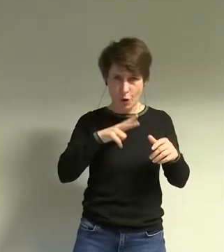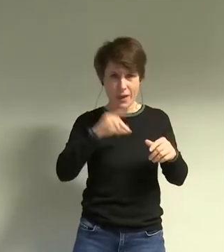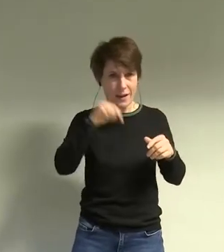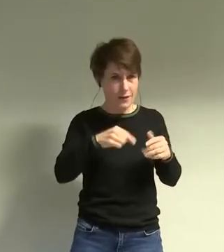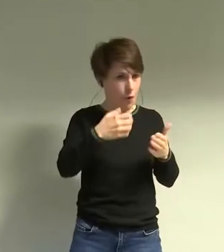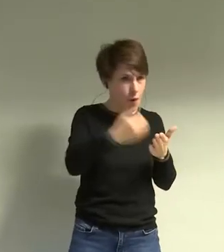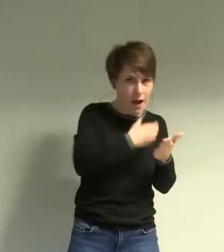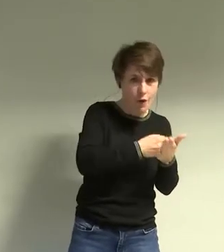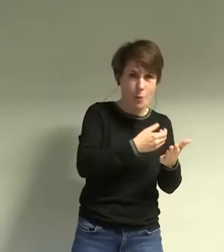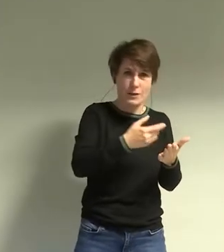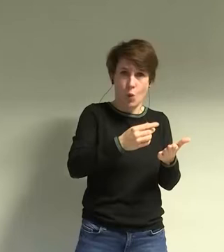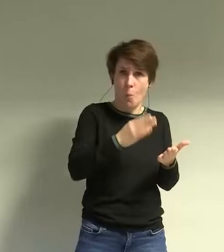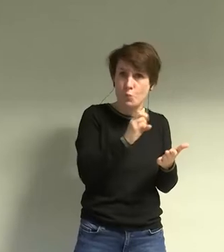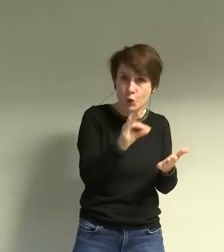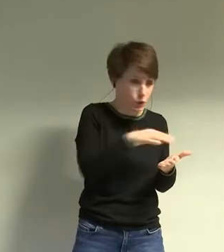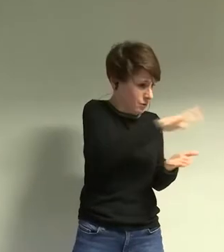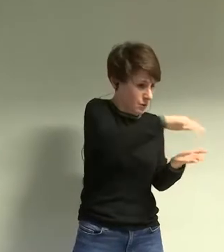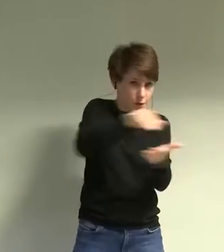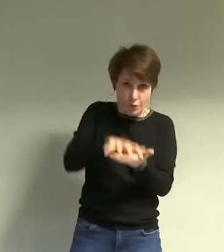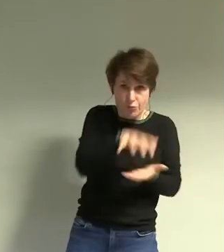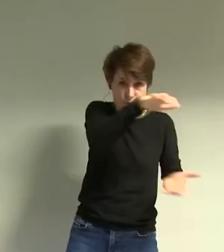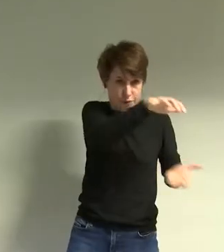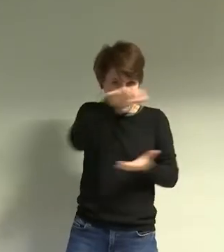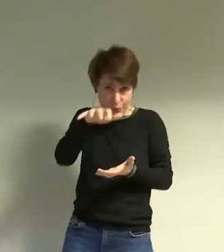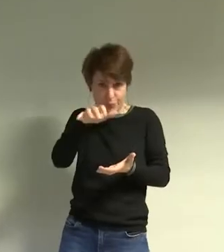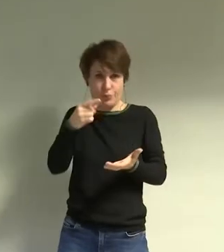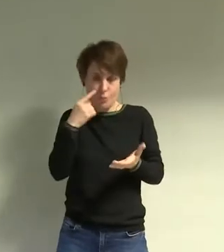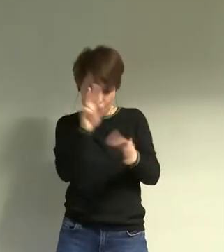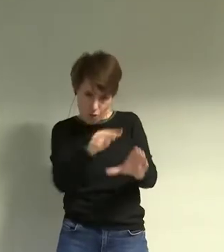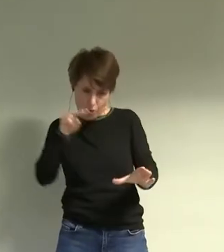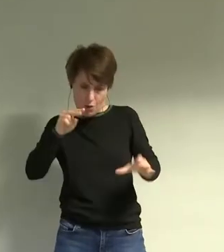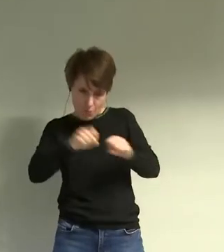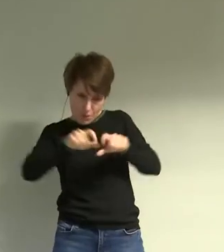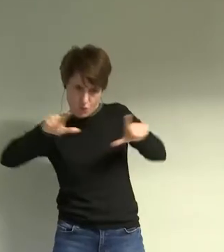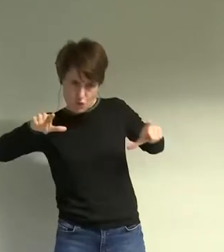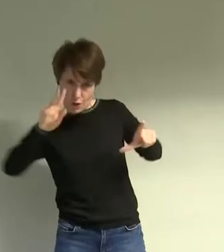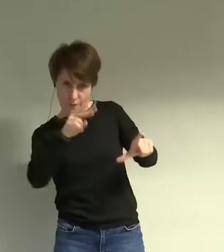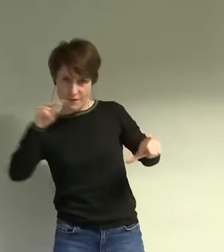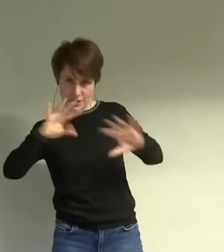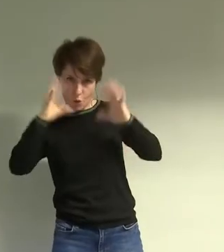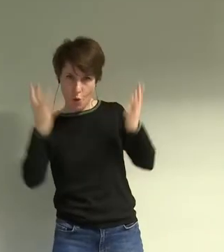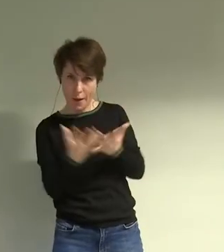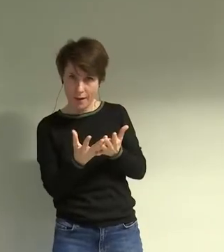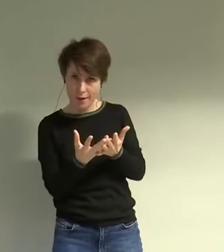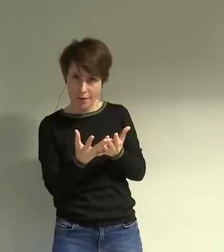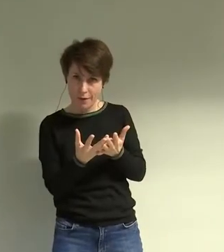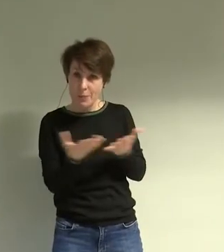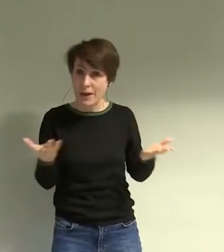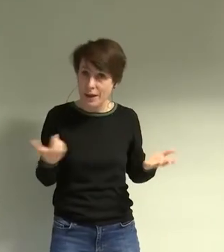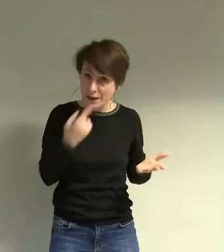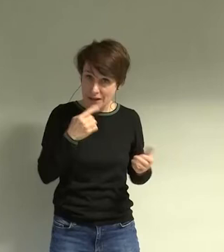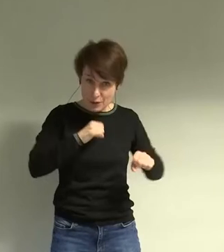brutes nécessaire la participation qui permettent d'enrichir ces données pour proposer une vision global devons-nous penser que les actions inscrites au calendrier